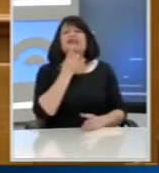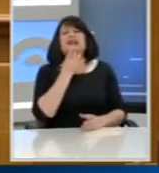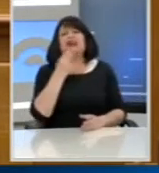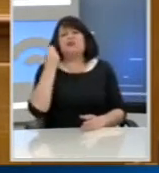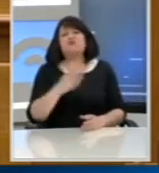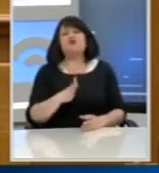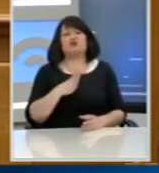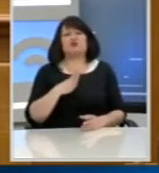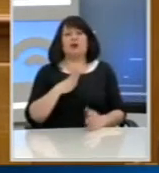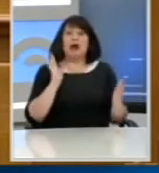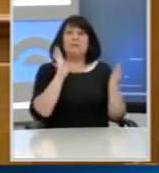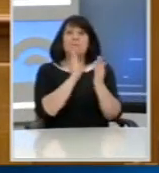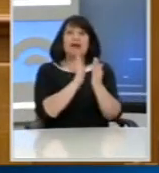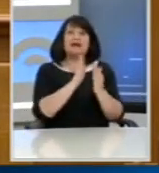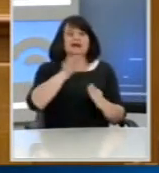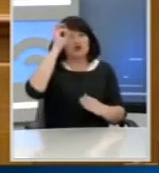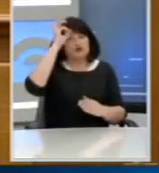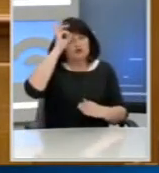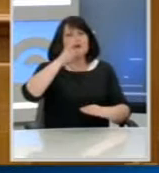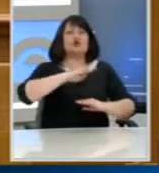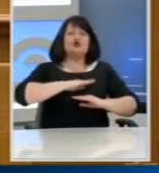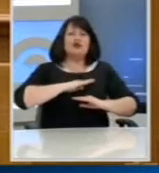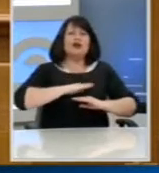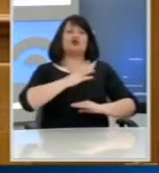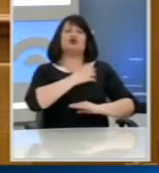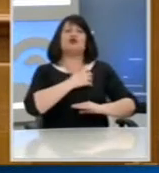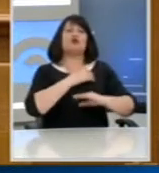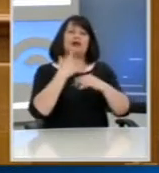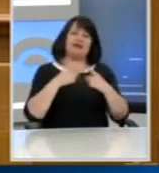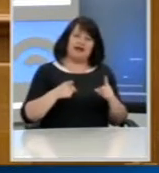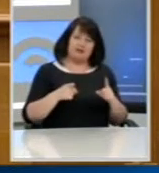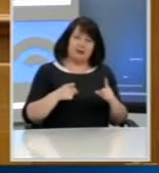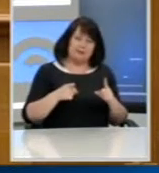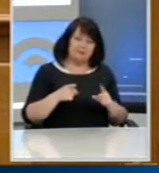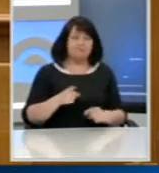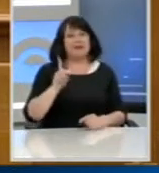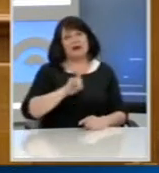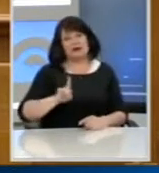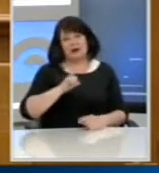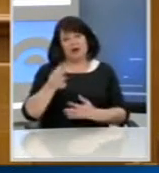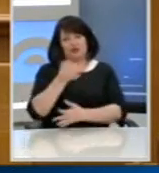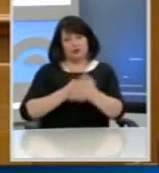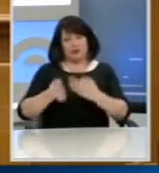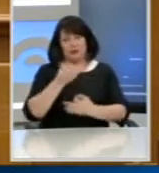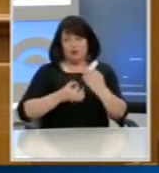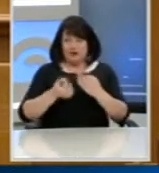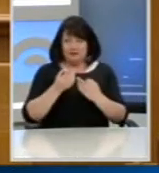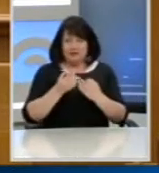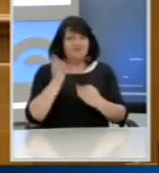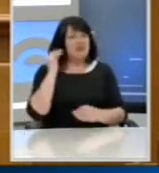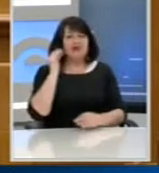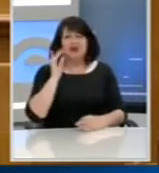στελέχη των ενόπλων δυνάμεων και των σωμάτων ασφαλείας. Αν και στην ομιλία του αρχηγού της εξωματικής αντιπολιτεύσεως δεν